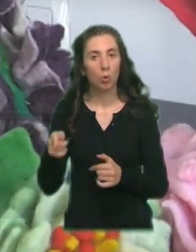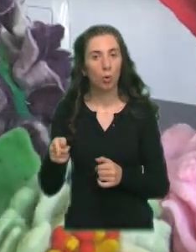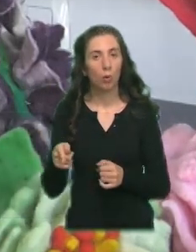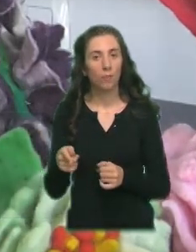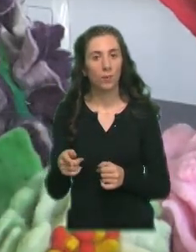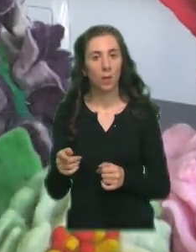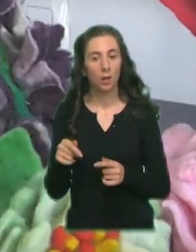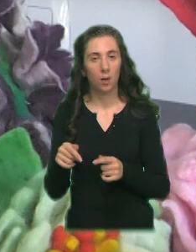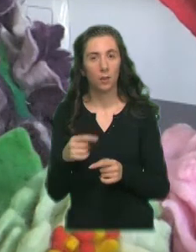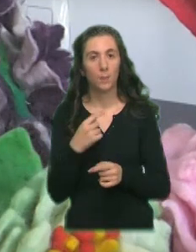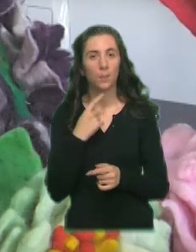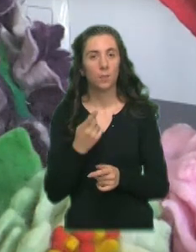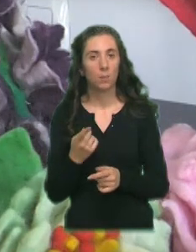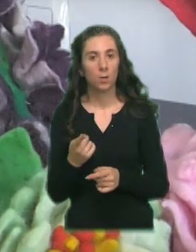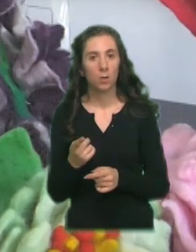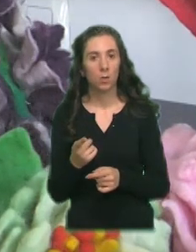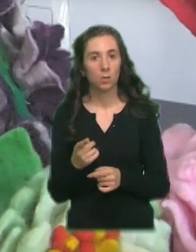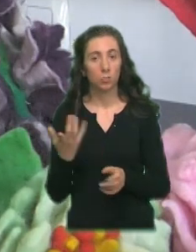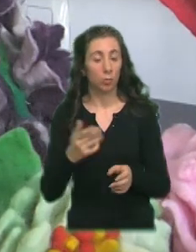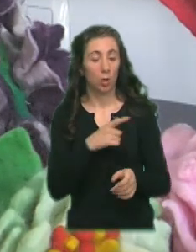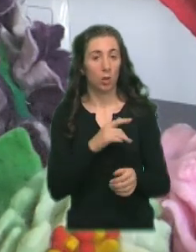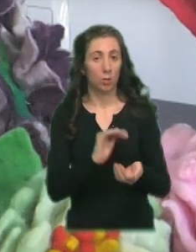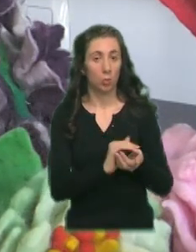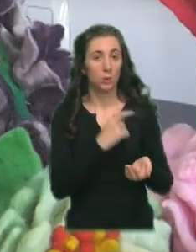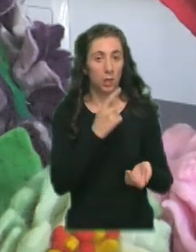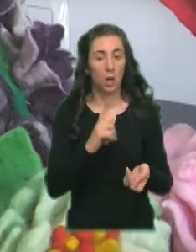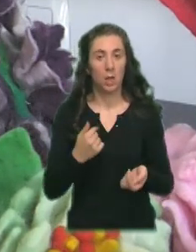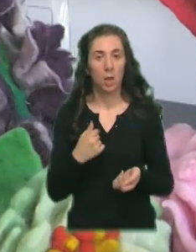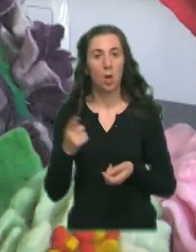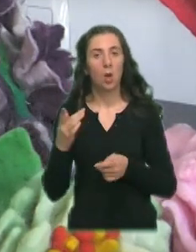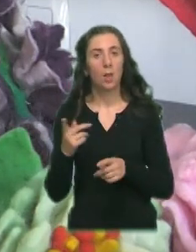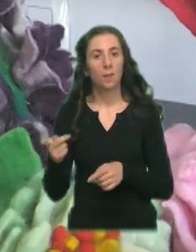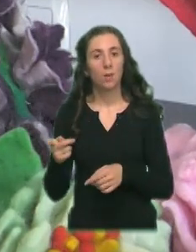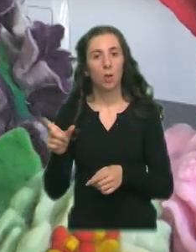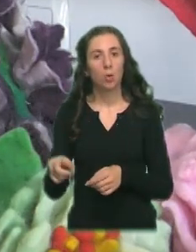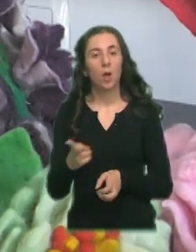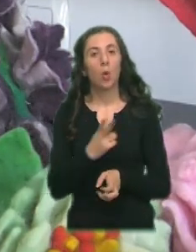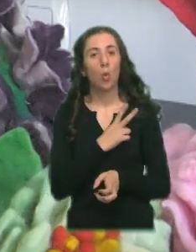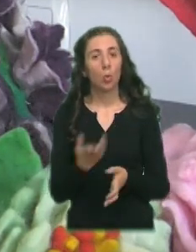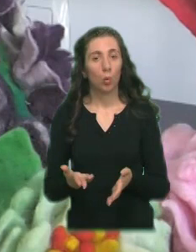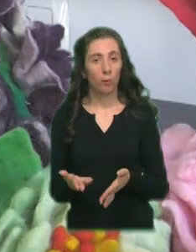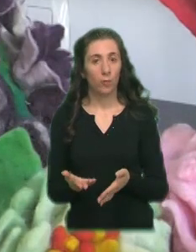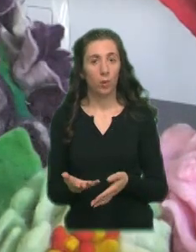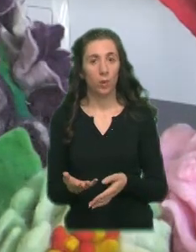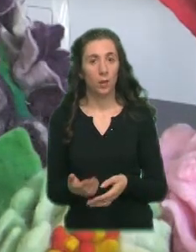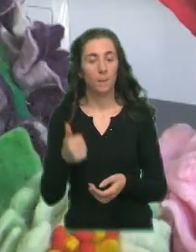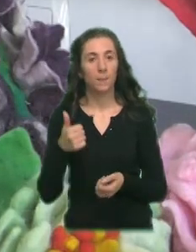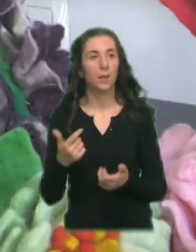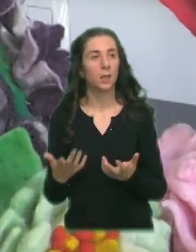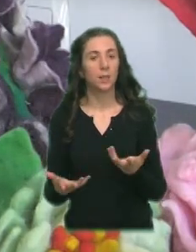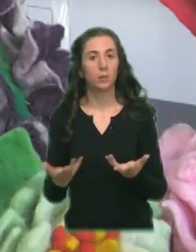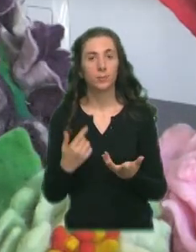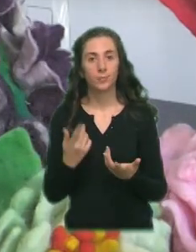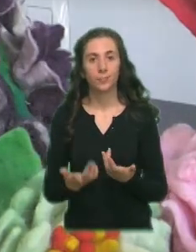kako bih rekla, sistematičnost, dakle nešto što usvaja korak po korak, ali